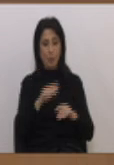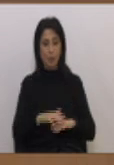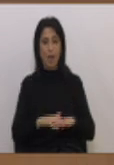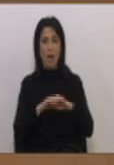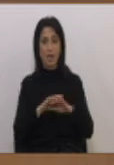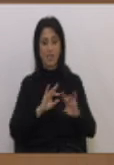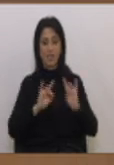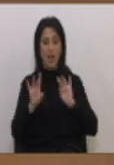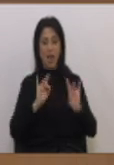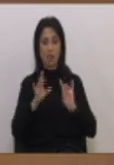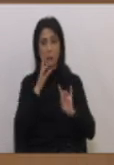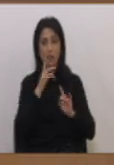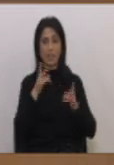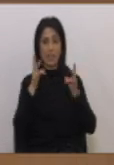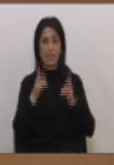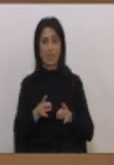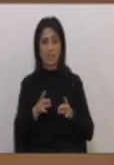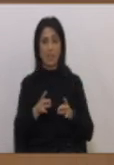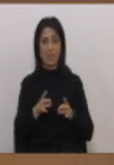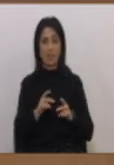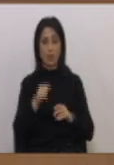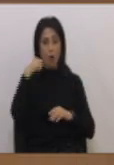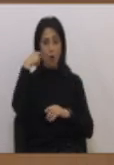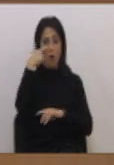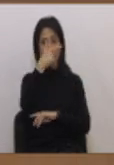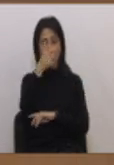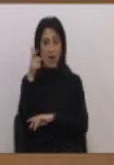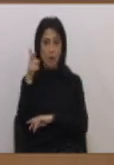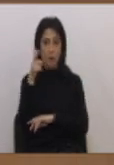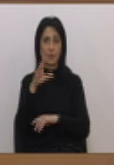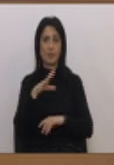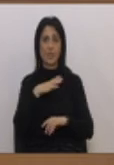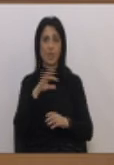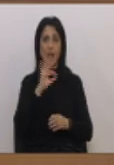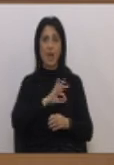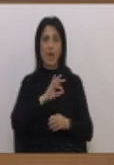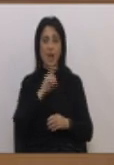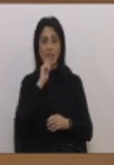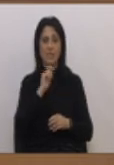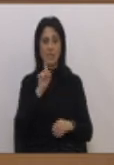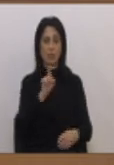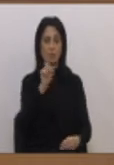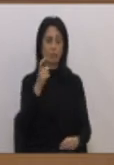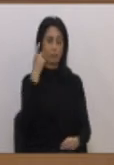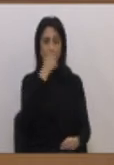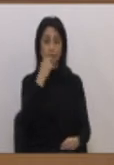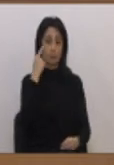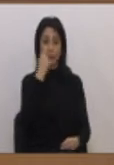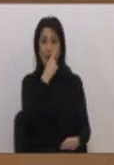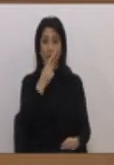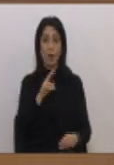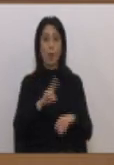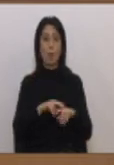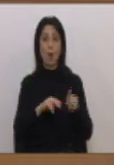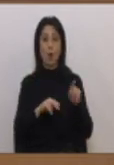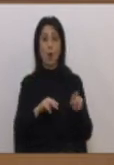აქციის გაშუქებისას დაზიანდნენ ოპერატორები, იყო გამოყენებული ციცაქის სპრეი და ჩვენ ნახეთ პოლიციელები,